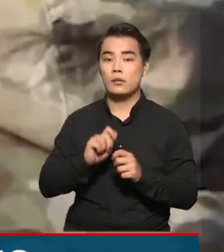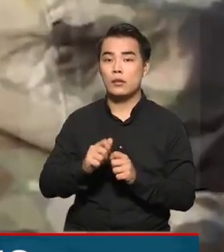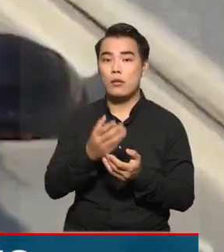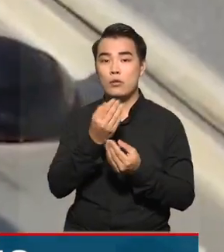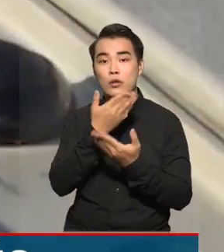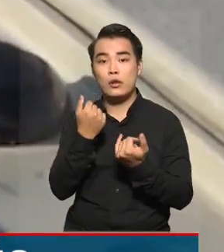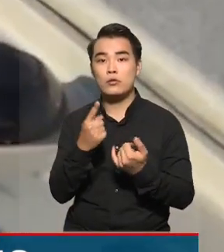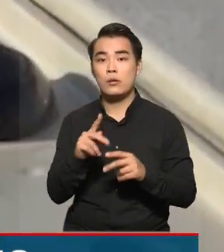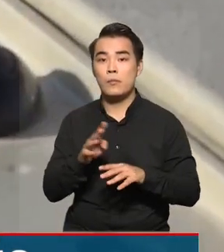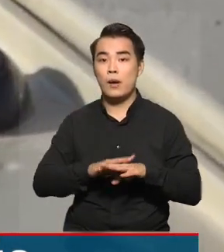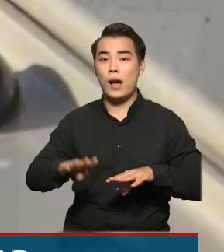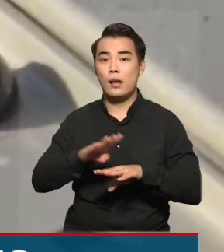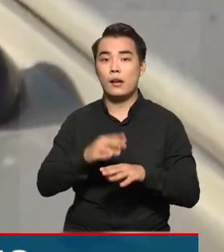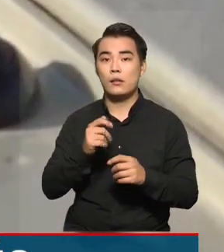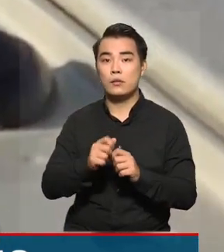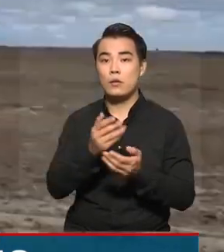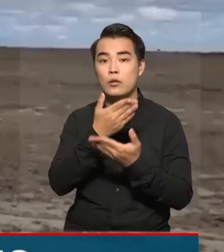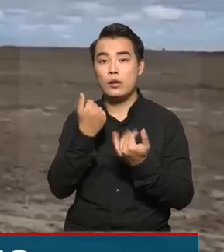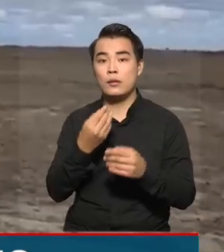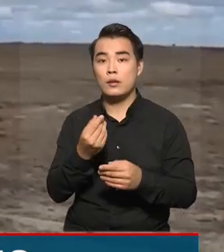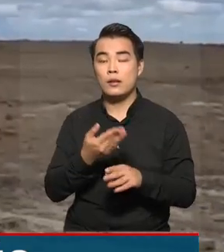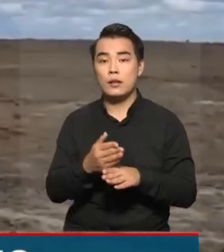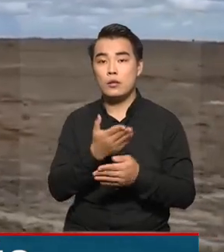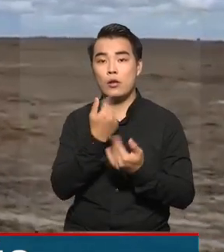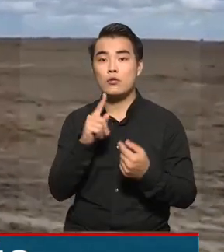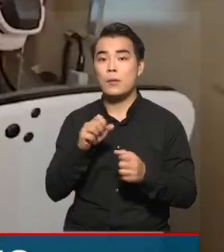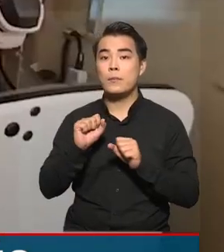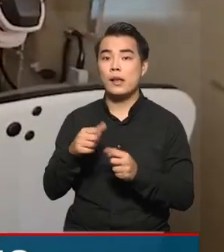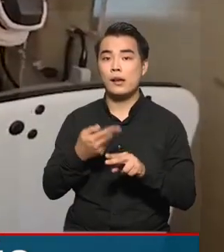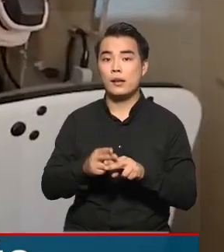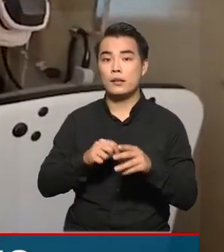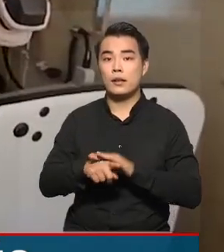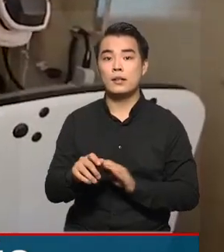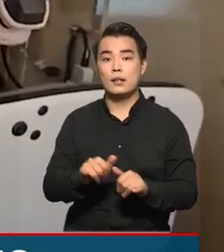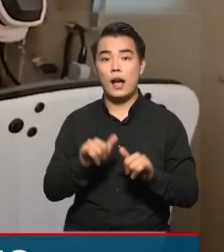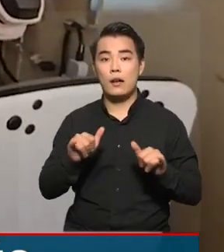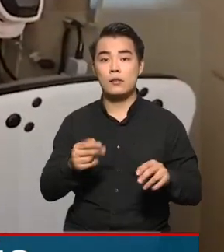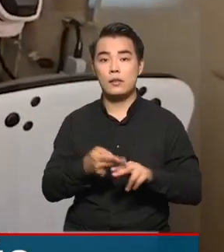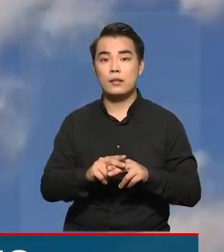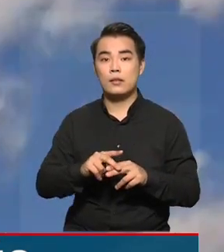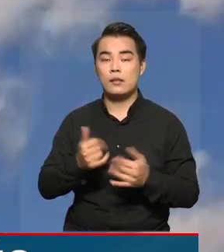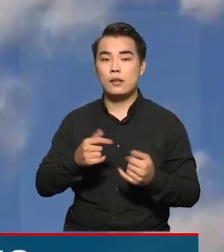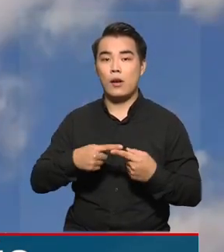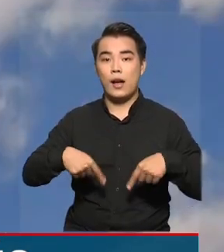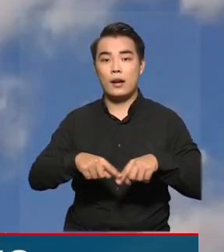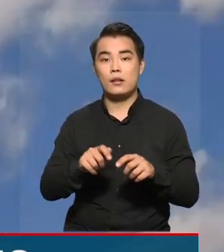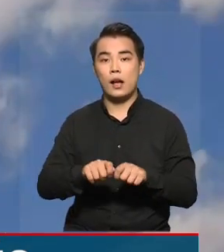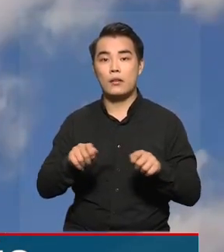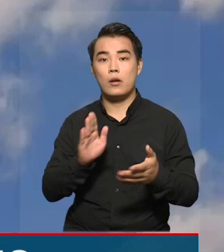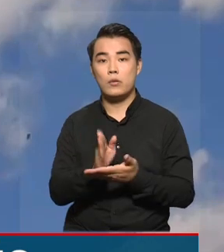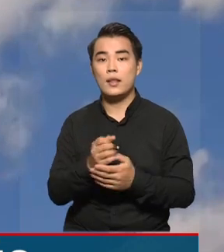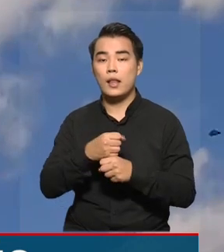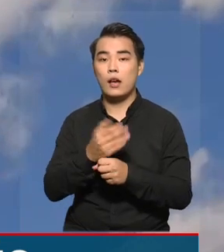Екінші деңгейлі банктер арқылы қаражат берілмейді. Сондықтан арнаулы қорғаныс өнеркәсіп кешенін дамыту қоры құрылады. Ол арқылы кәсіпорындарға ғылыми